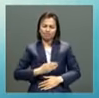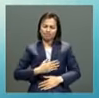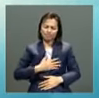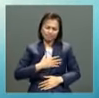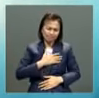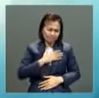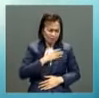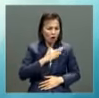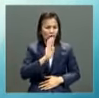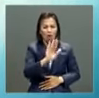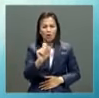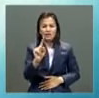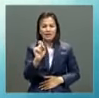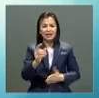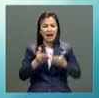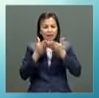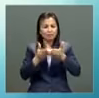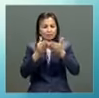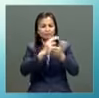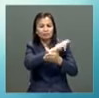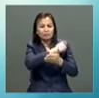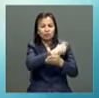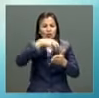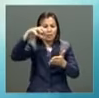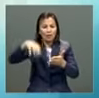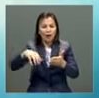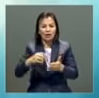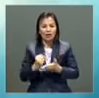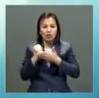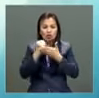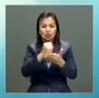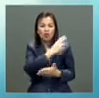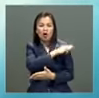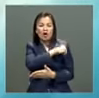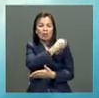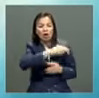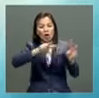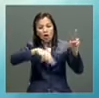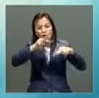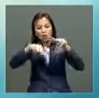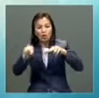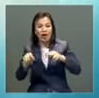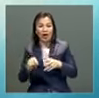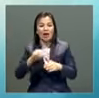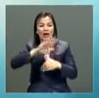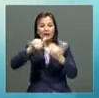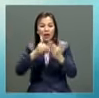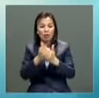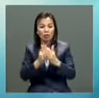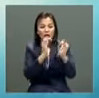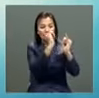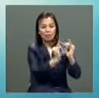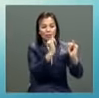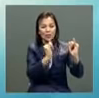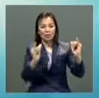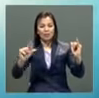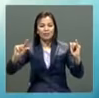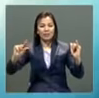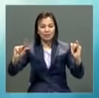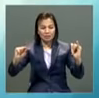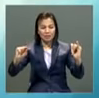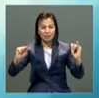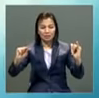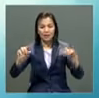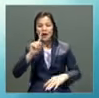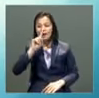เนี่ยนะครับที่ให้การพยาบาลดูแลผู้ป่วยอยู่ตอนนี้ประมาณสักเกือบ20รายนะครับท่านก็สอบ